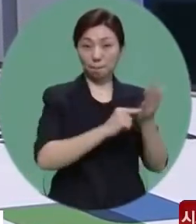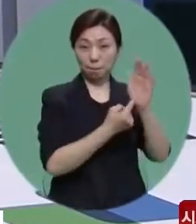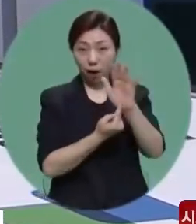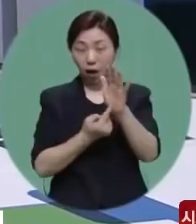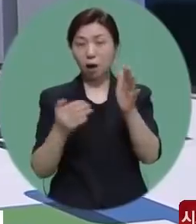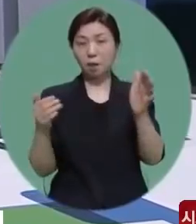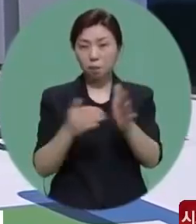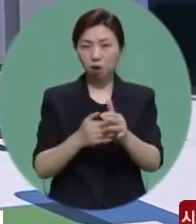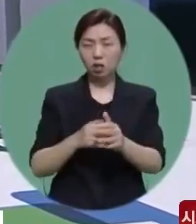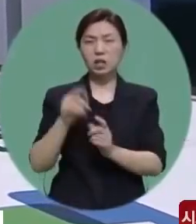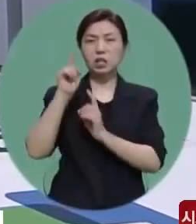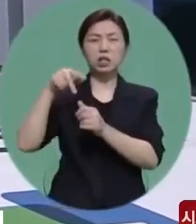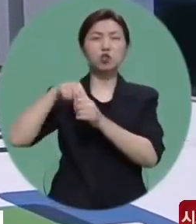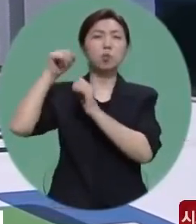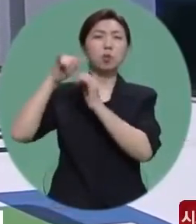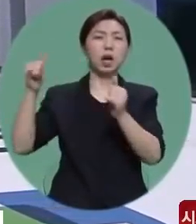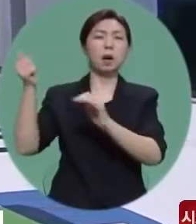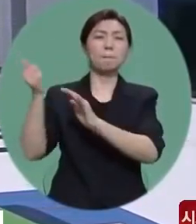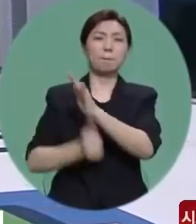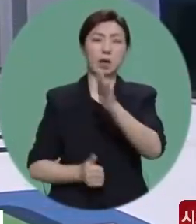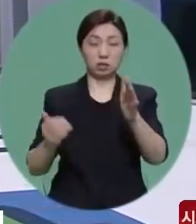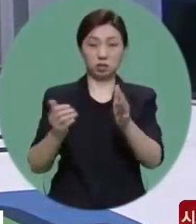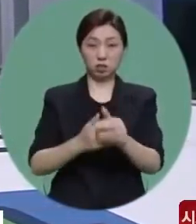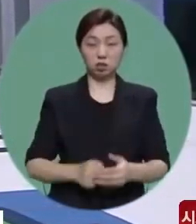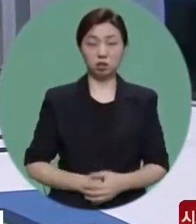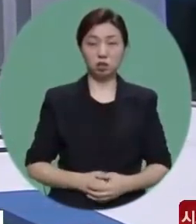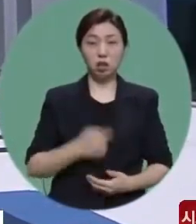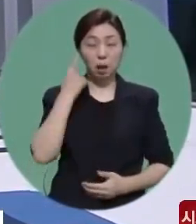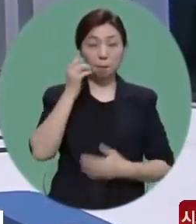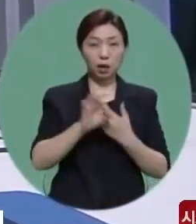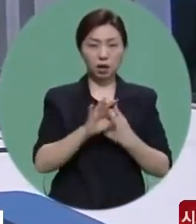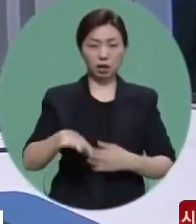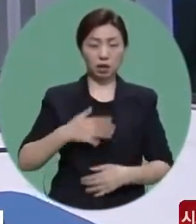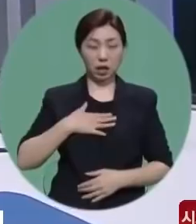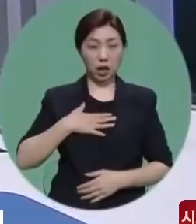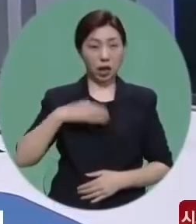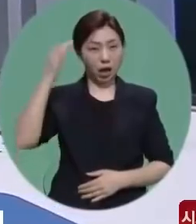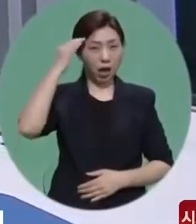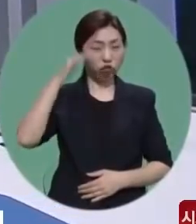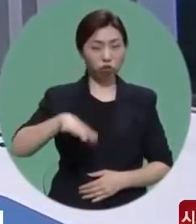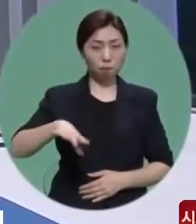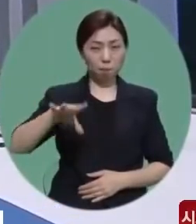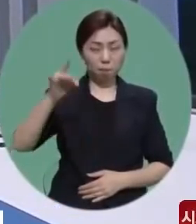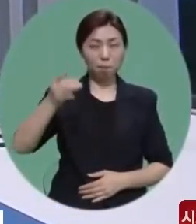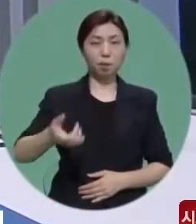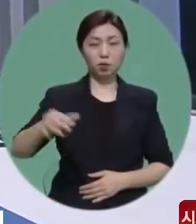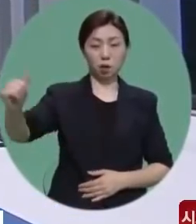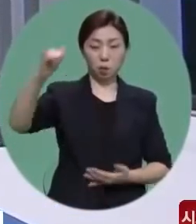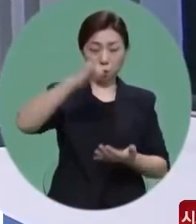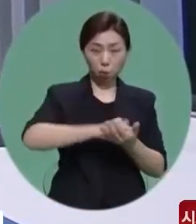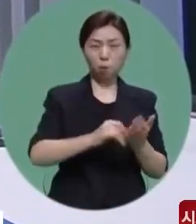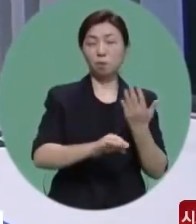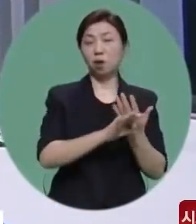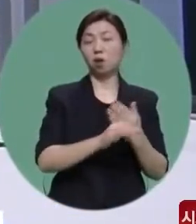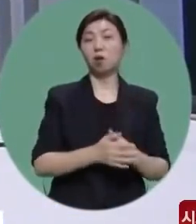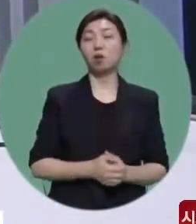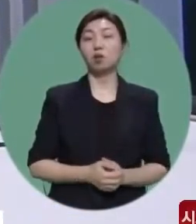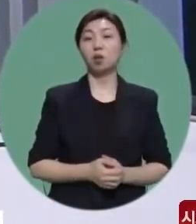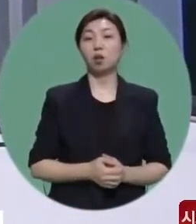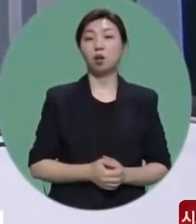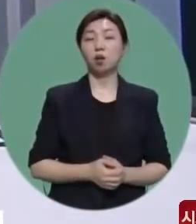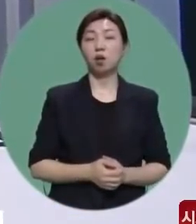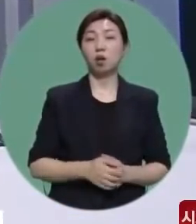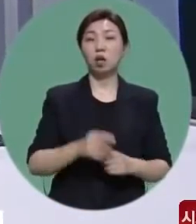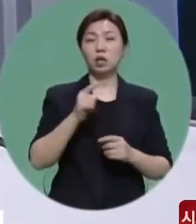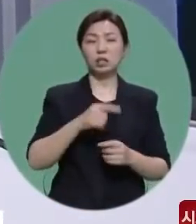좀 일찍 비구 겠다면 민주당 후보가 박 쳤을 거다 이 후보도 우리와 같이 들어가야 줘 그라고 검찰에서